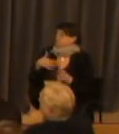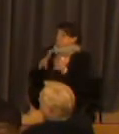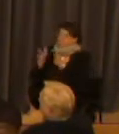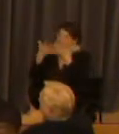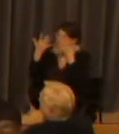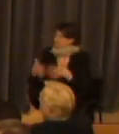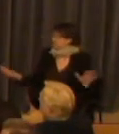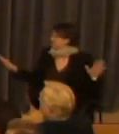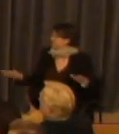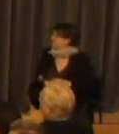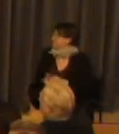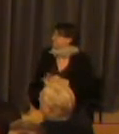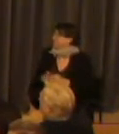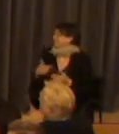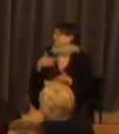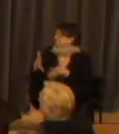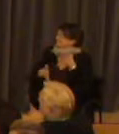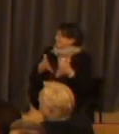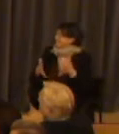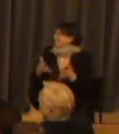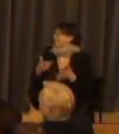I per acabar,